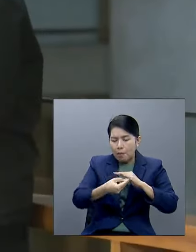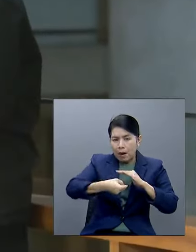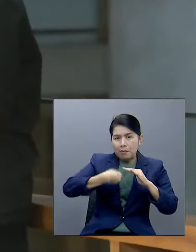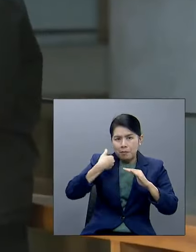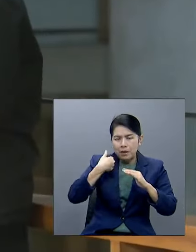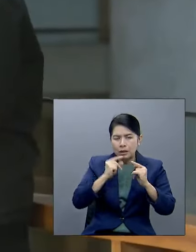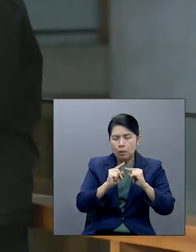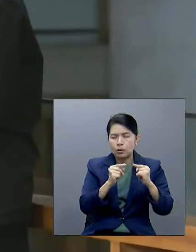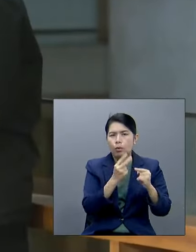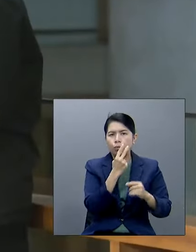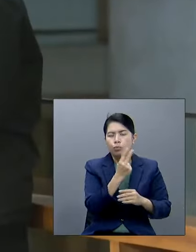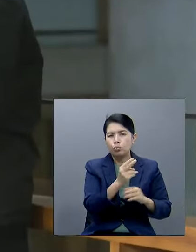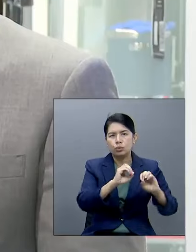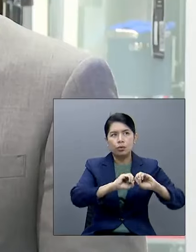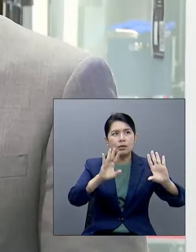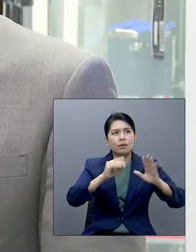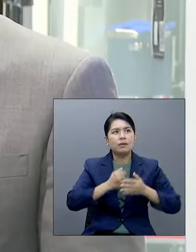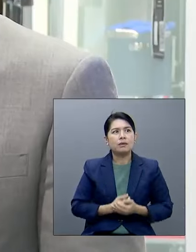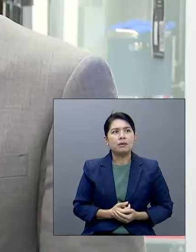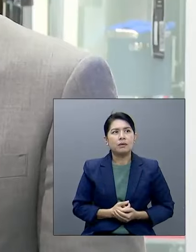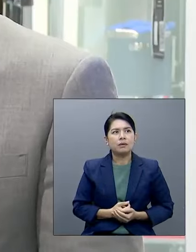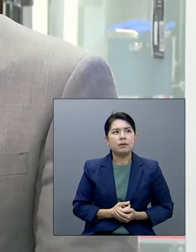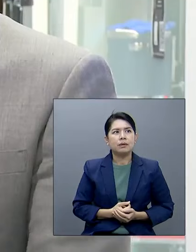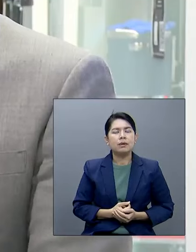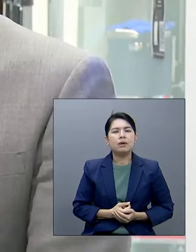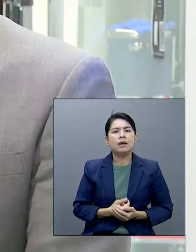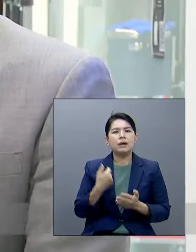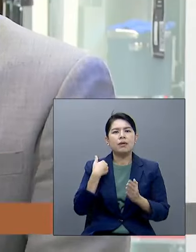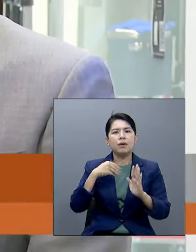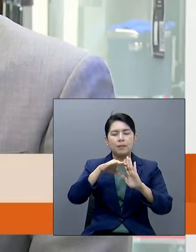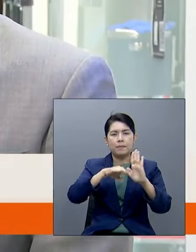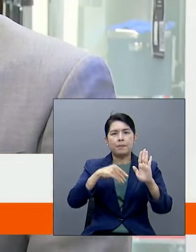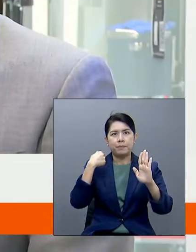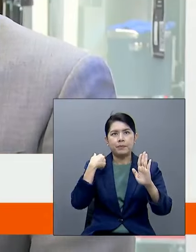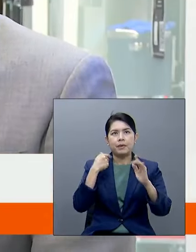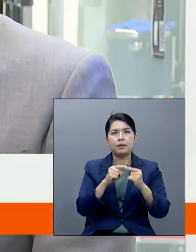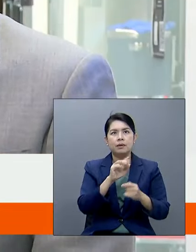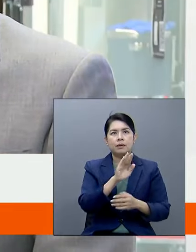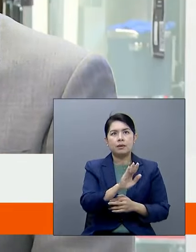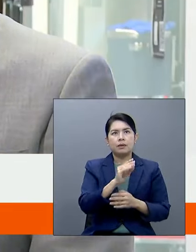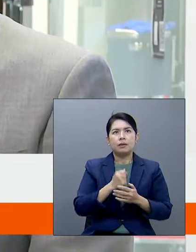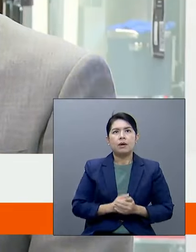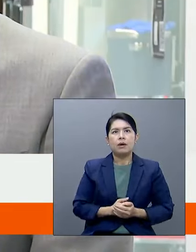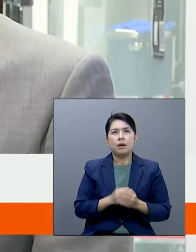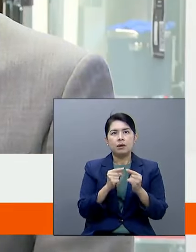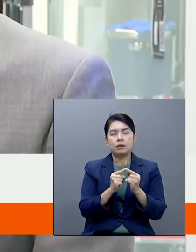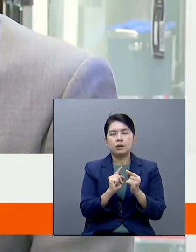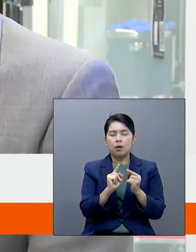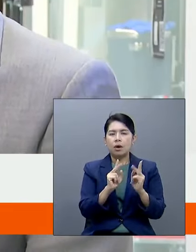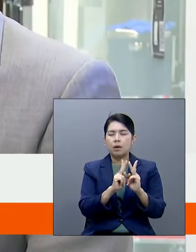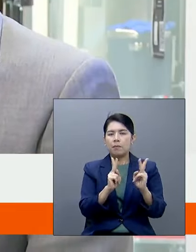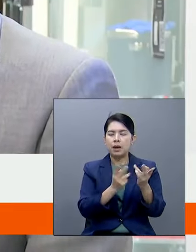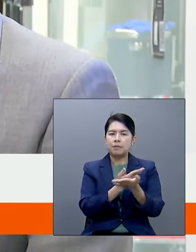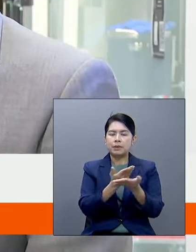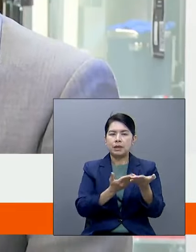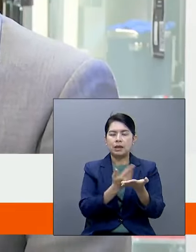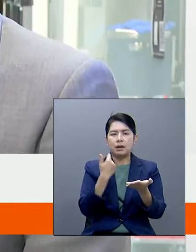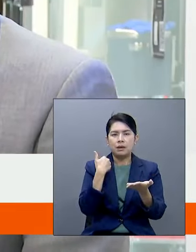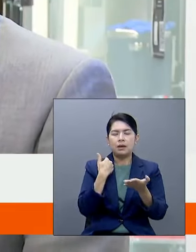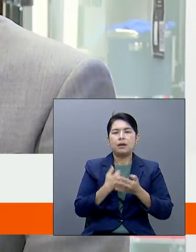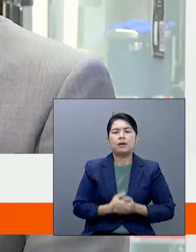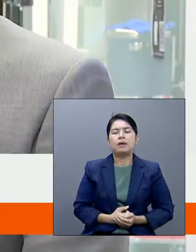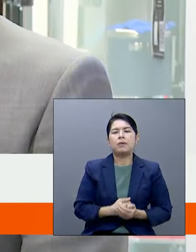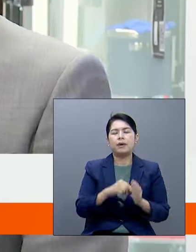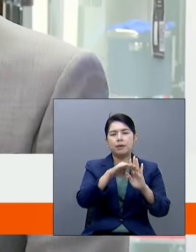ะ เรื่องธุรกิจกองทัพเป็นเรื่องที่พรรคก้าวไกลเราก็ตามมาตลอดอยู่แล้วจริงๆก็ตามมานานมากแล้วครับแต่ก็ยังไม่ค่อย